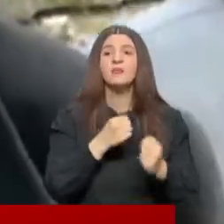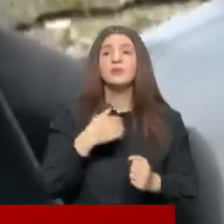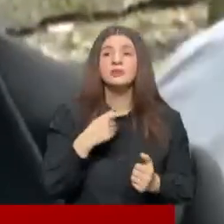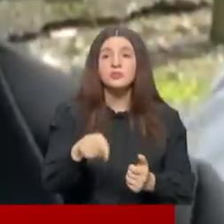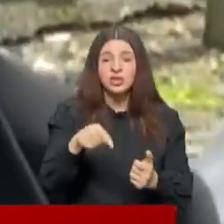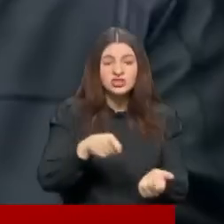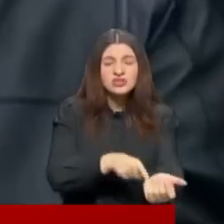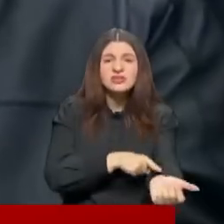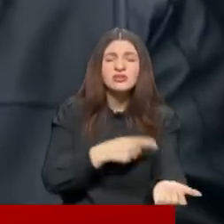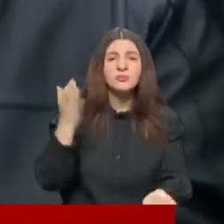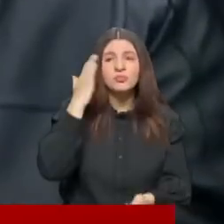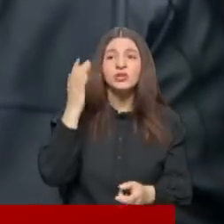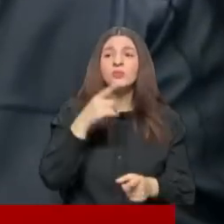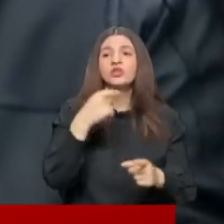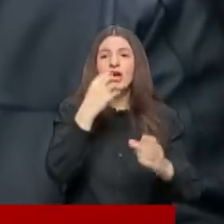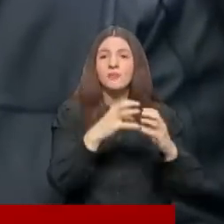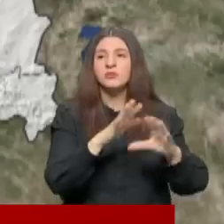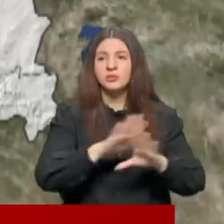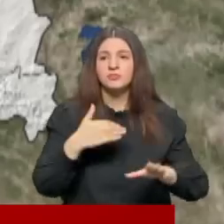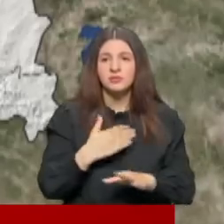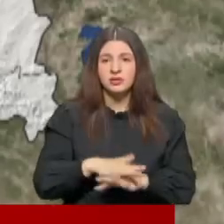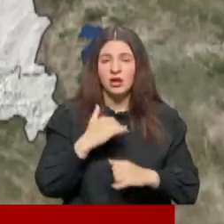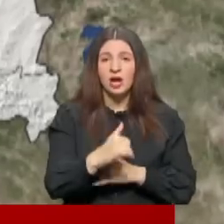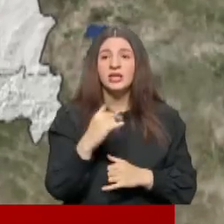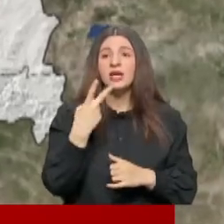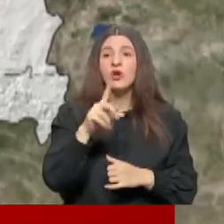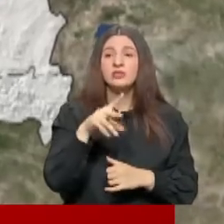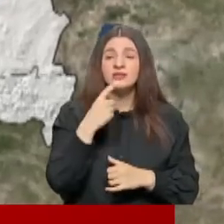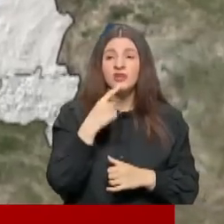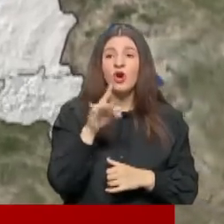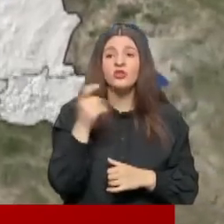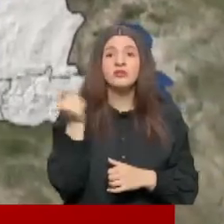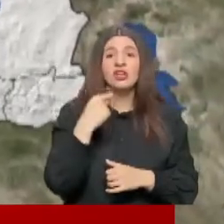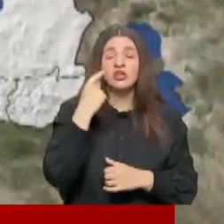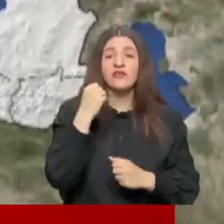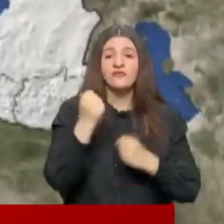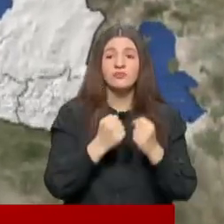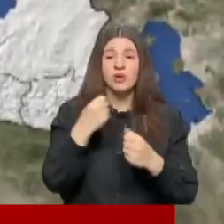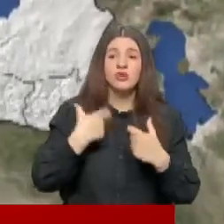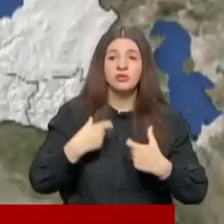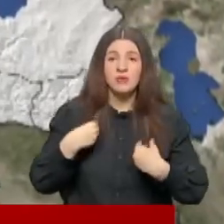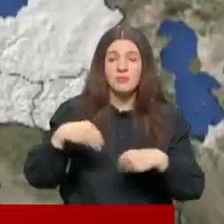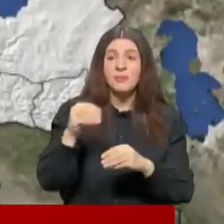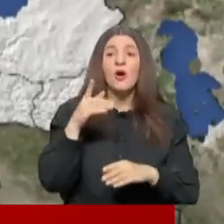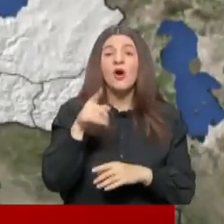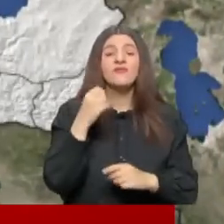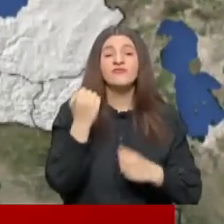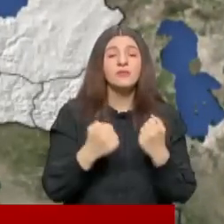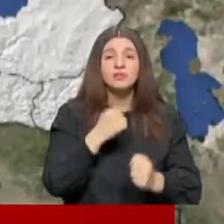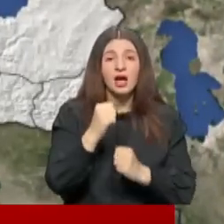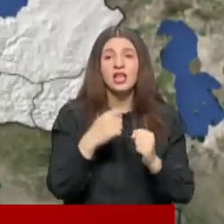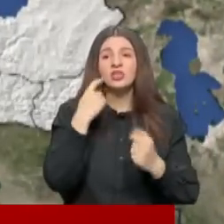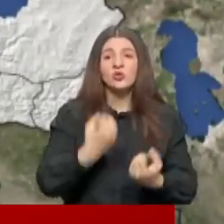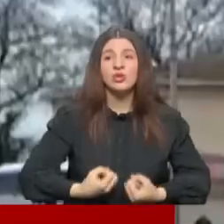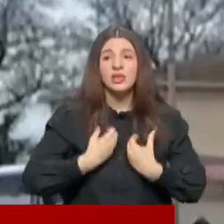damarı buranın yani. Pancar şekeri biterse biz biteriz. 2018 yılında 14 şeker fabrikası özelleştirildi. Oysa o fabrikalarla